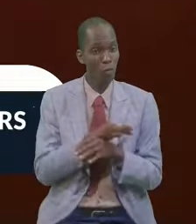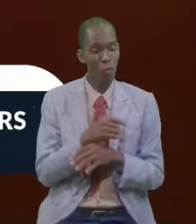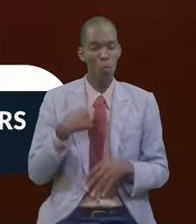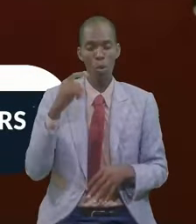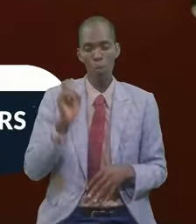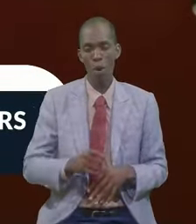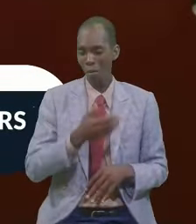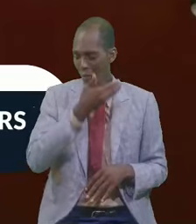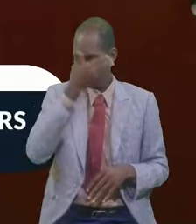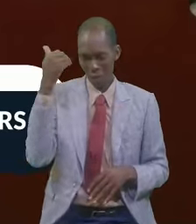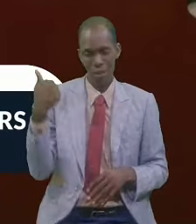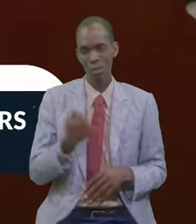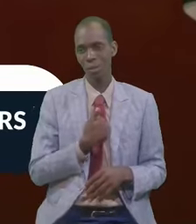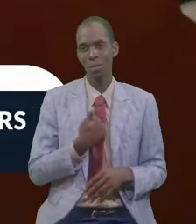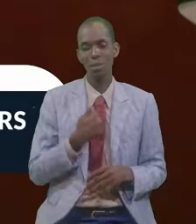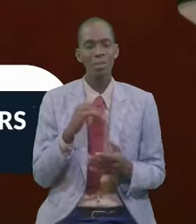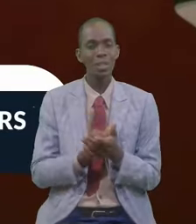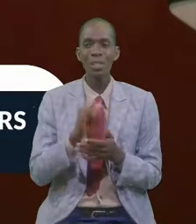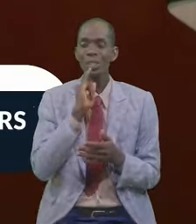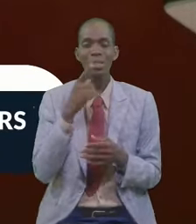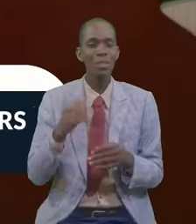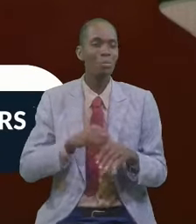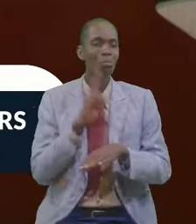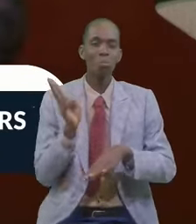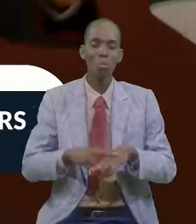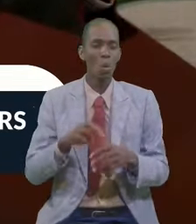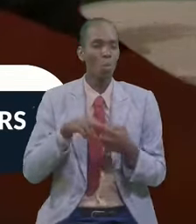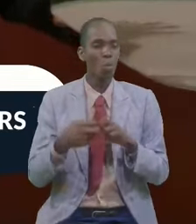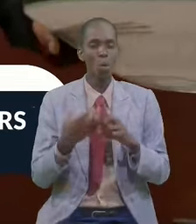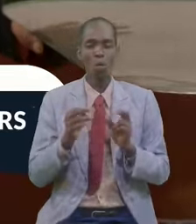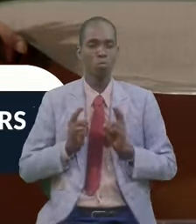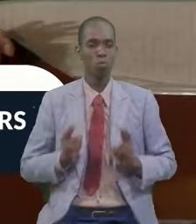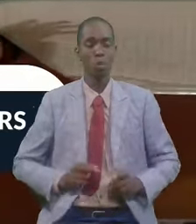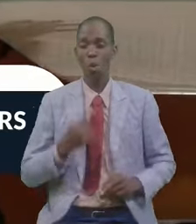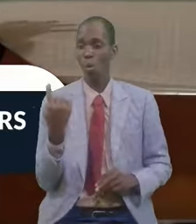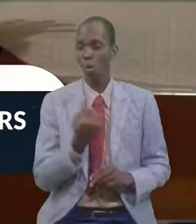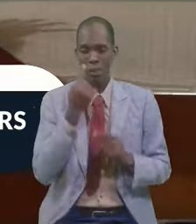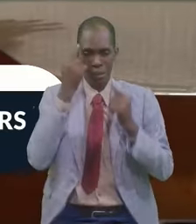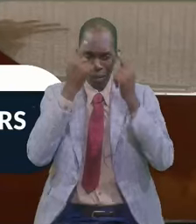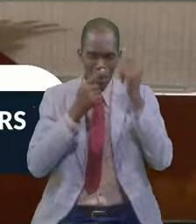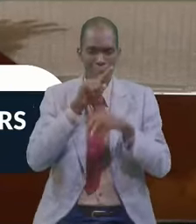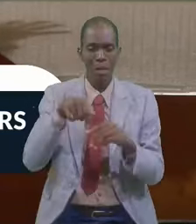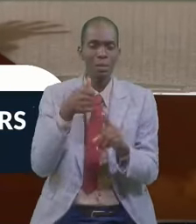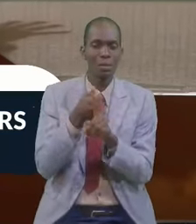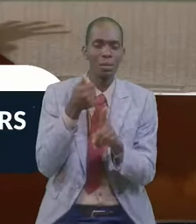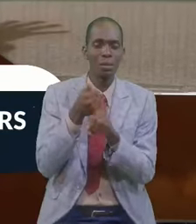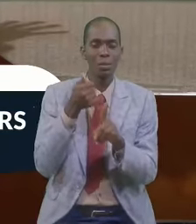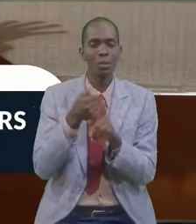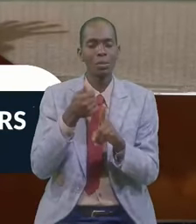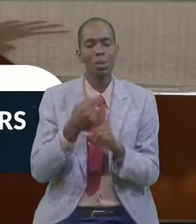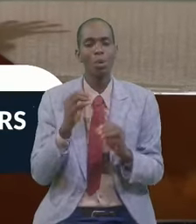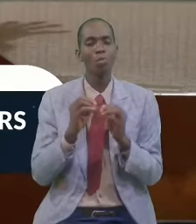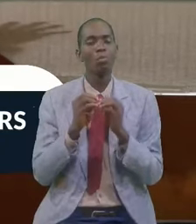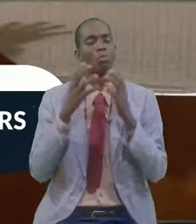devons nous oublier. C'est le problème principal de l'humanité. Les hommes pensent beaucoup à eux-mêmes